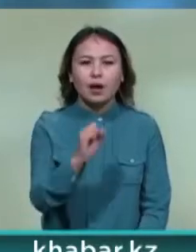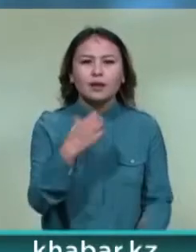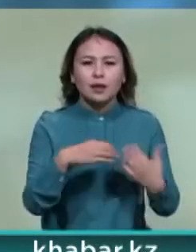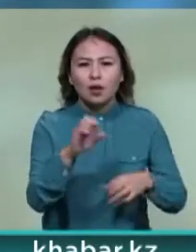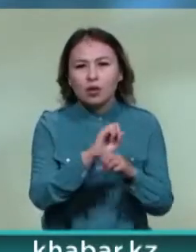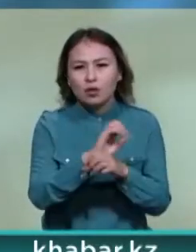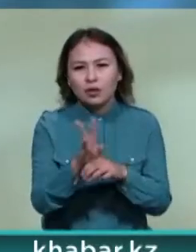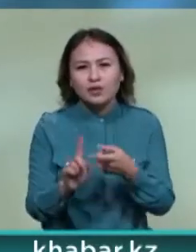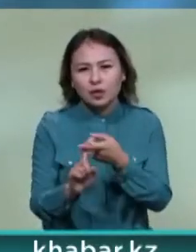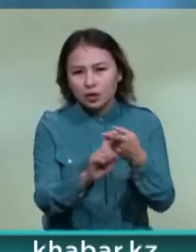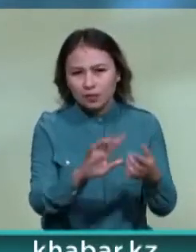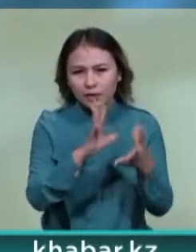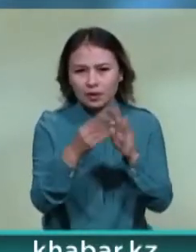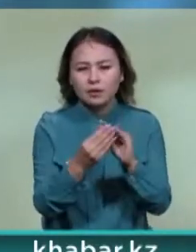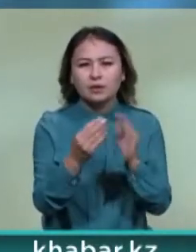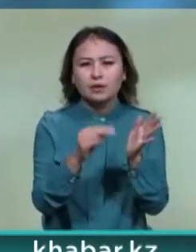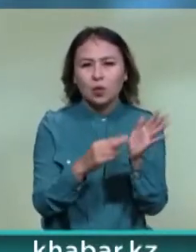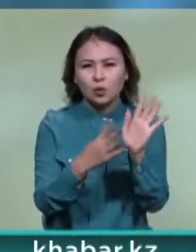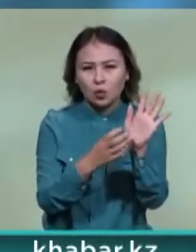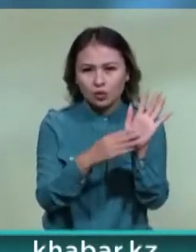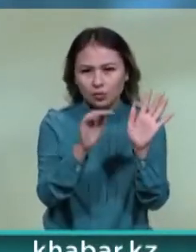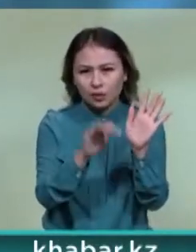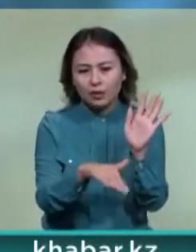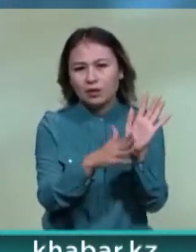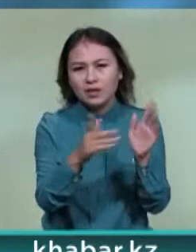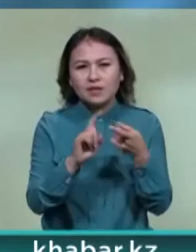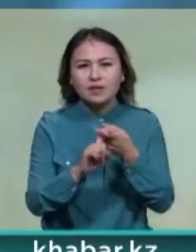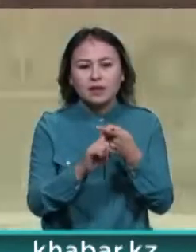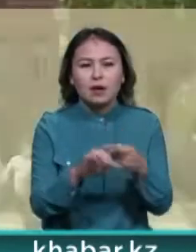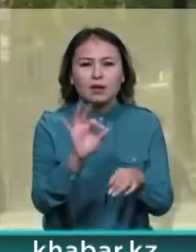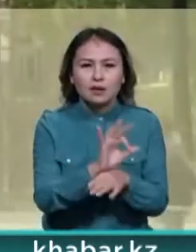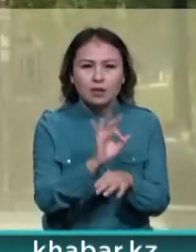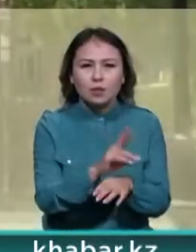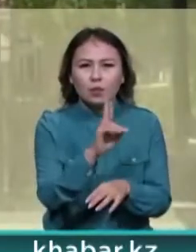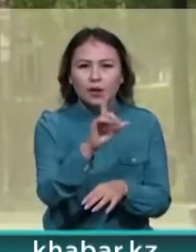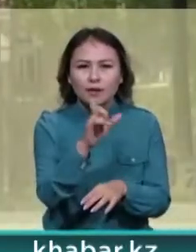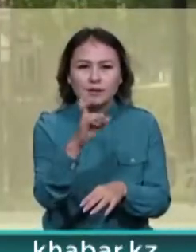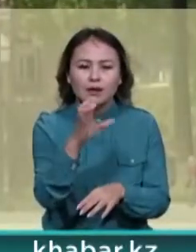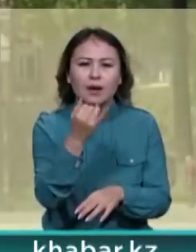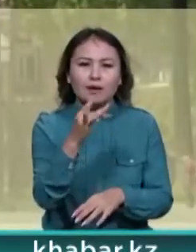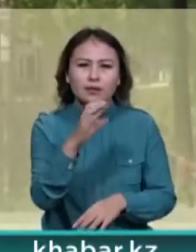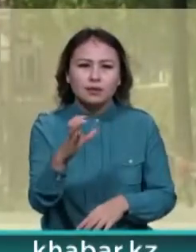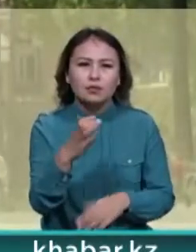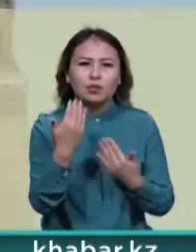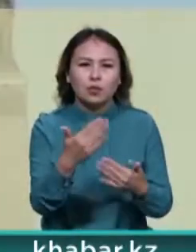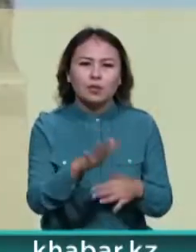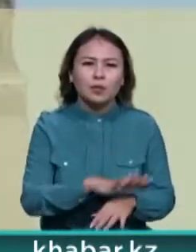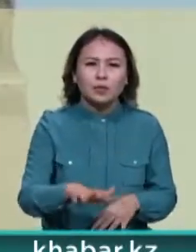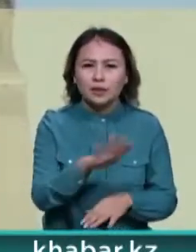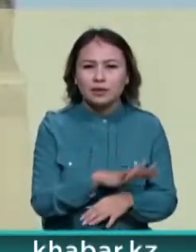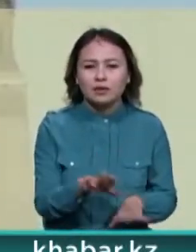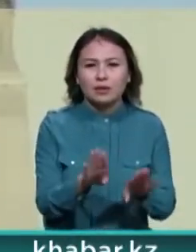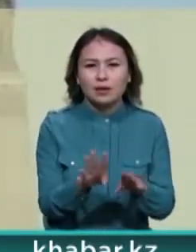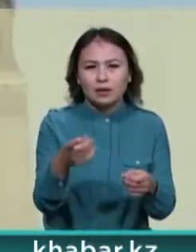Аргентинада коронавирус жұқтырғандардың жалпы саны 900 мыңнан асты. Инфекцияға шалдығу деректерінің көбі Буэнос-Айрес пен оның төңірегіндегі